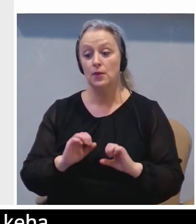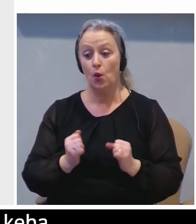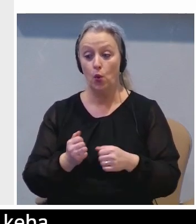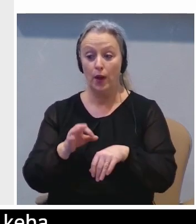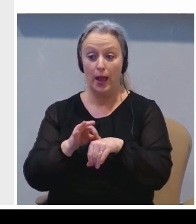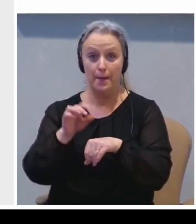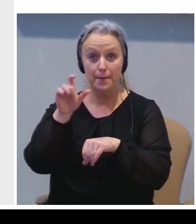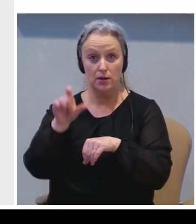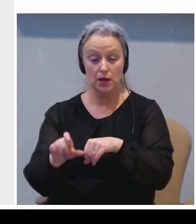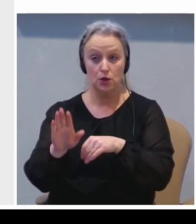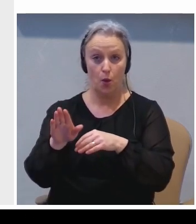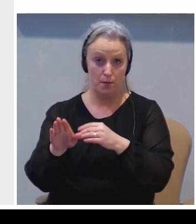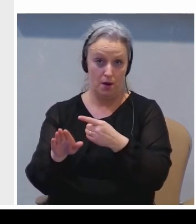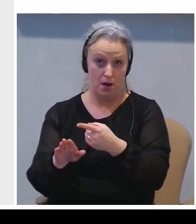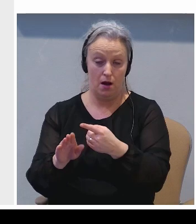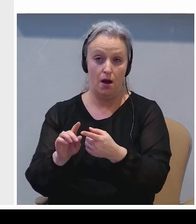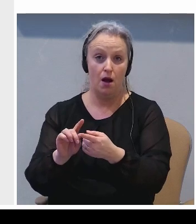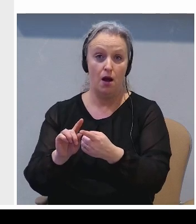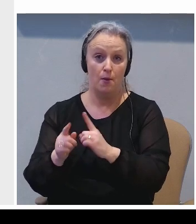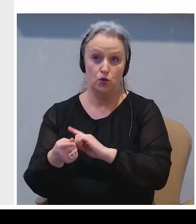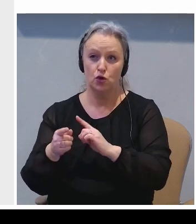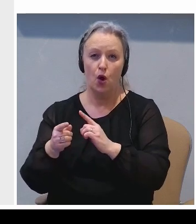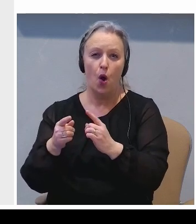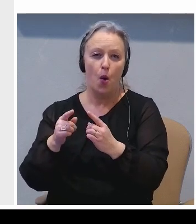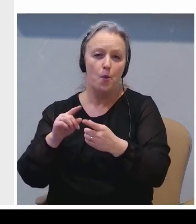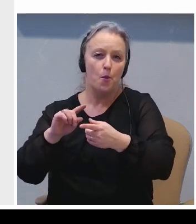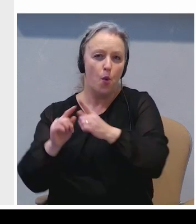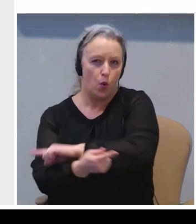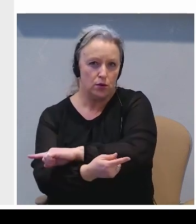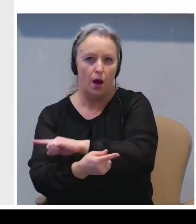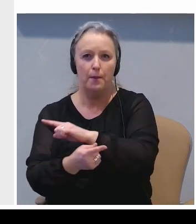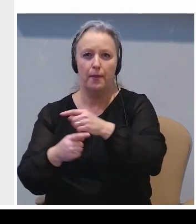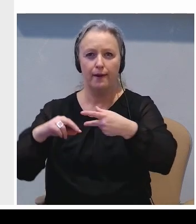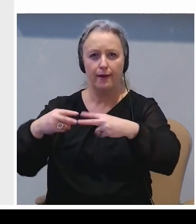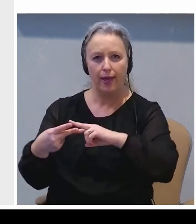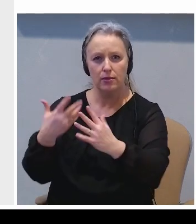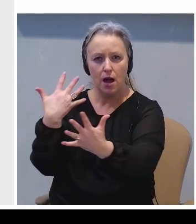patsiendi mutatsioon muudab geeni üliaktiivseks,